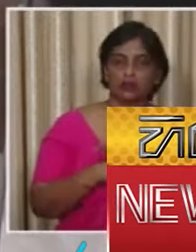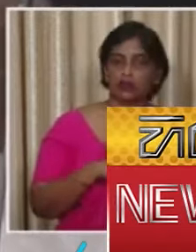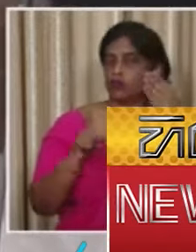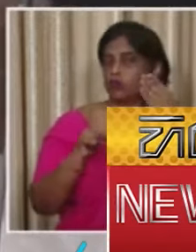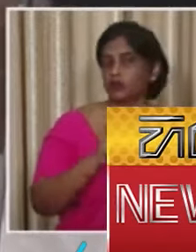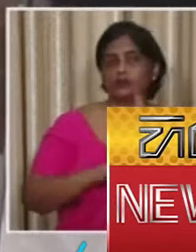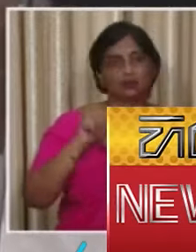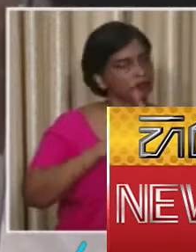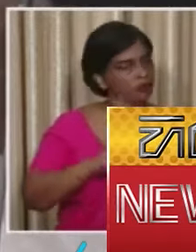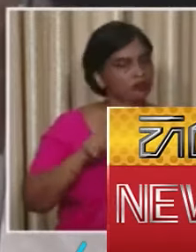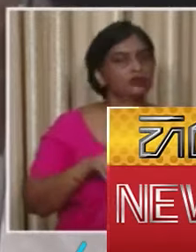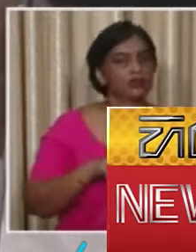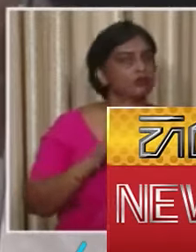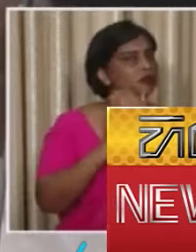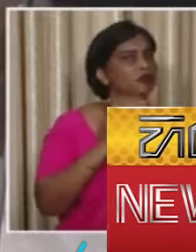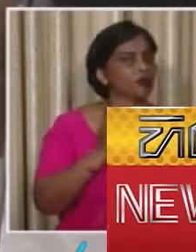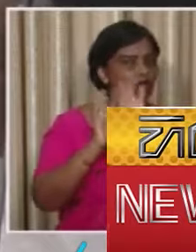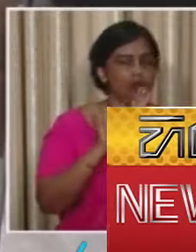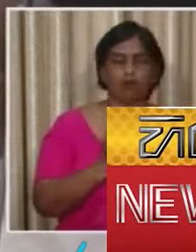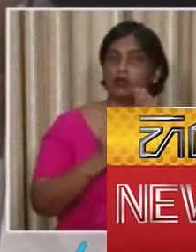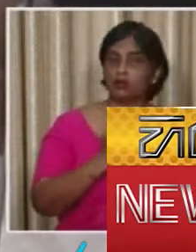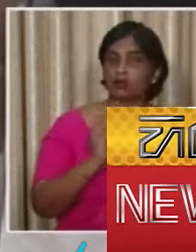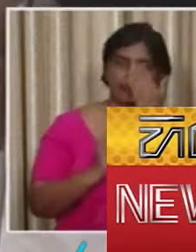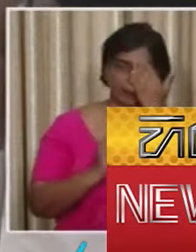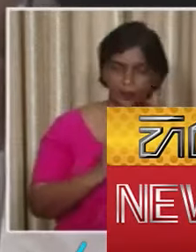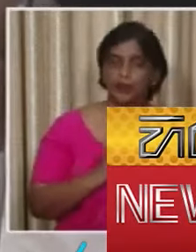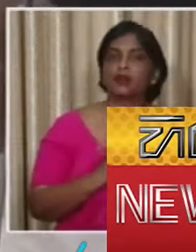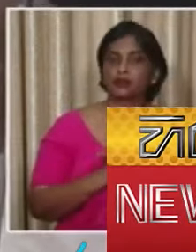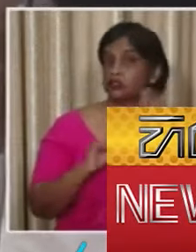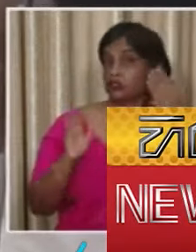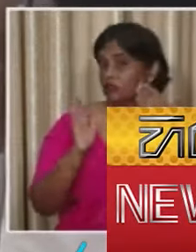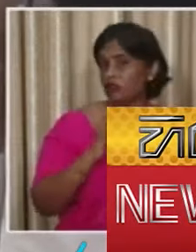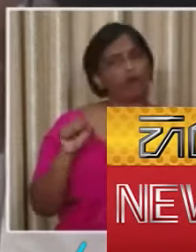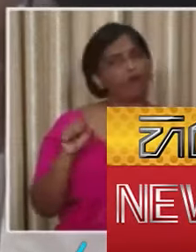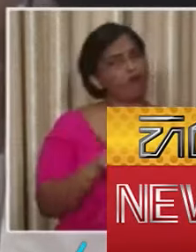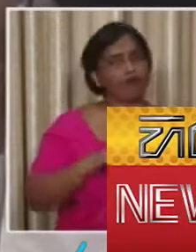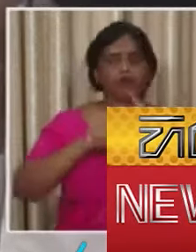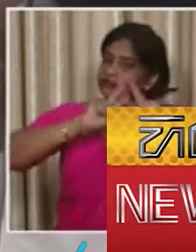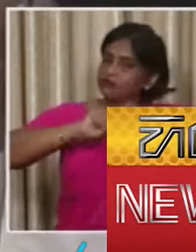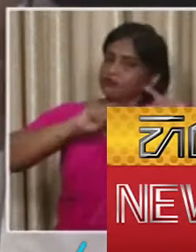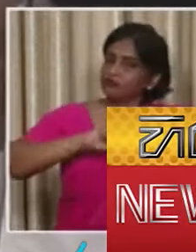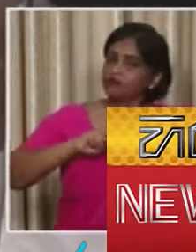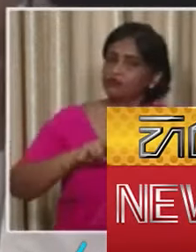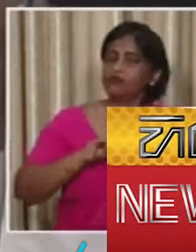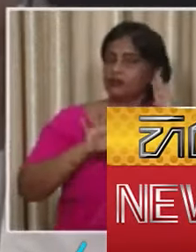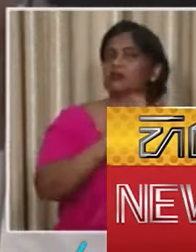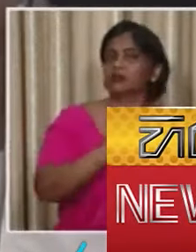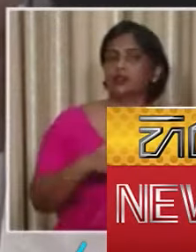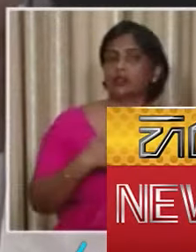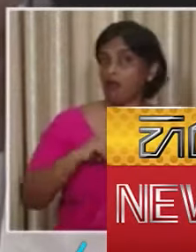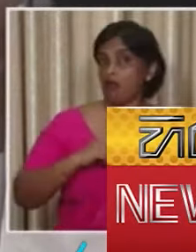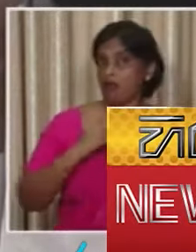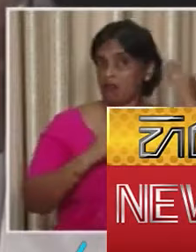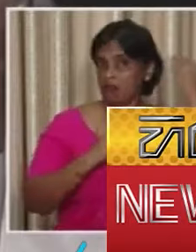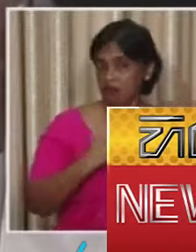ගැන සාකච්ඡා කර මේ කරුණු ඔක්කොම ලබලා දීලා කරුණා කළා මේ ගැන සම්පූර්ණ ගැඹුරු විග්‍රහයක් කරන්න. මේක අපේ